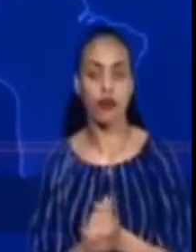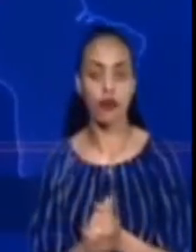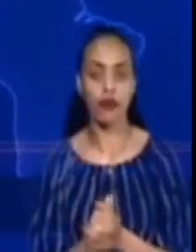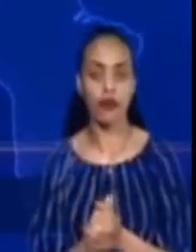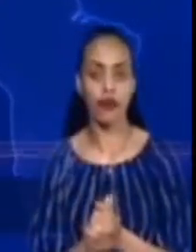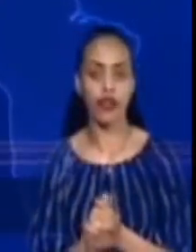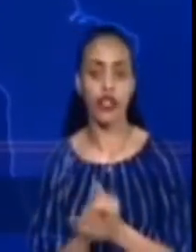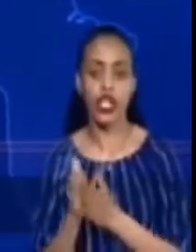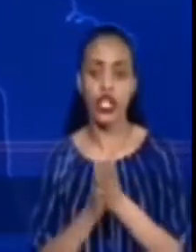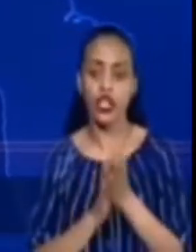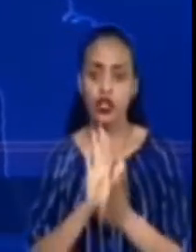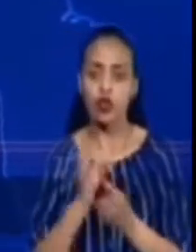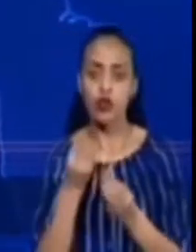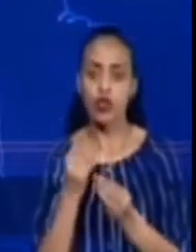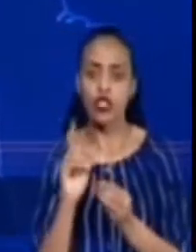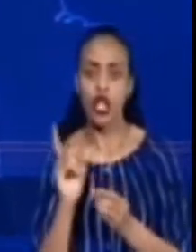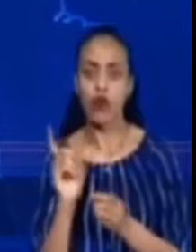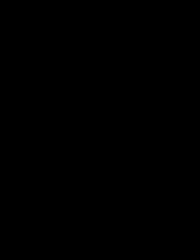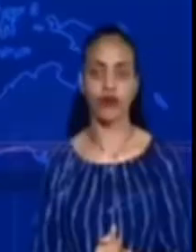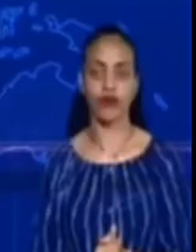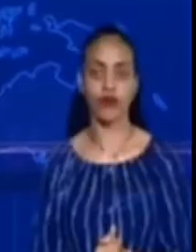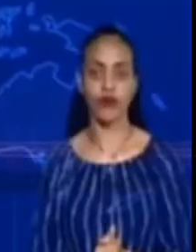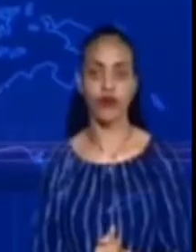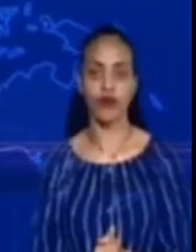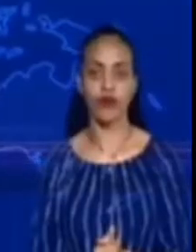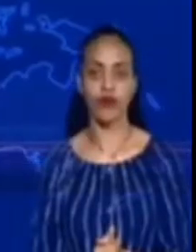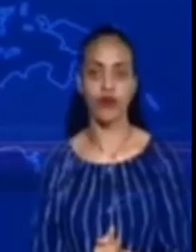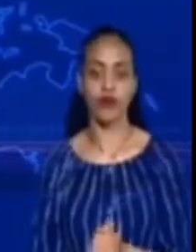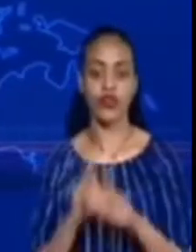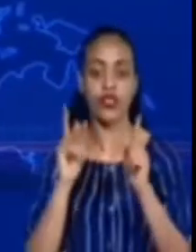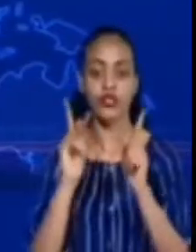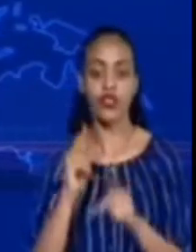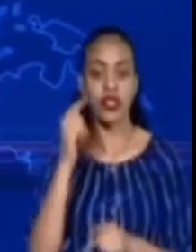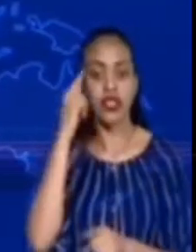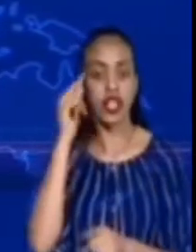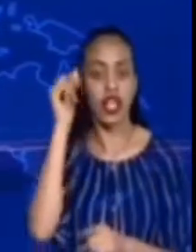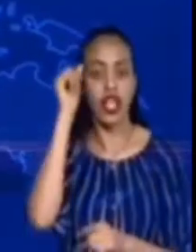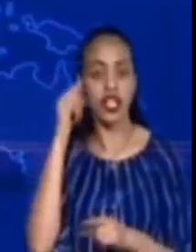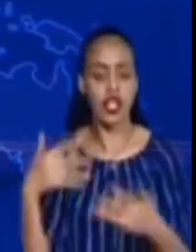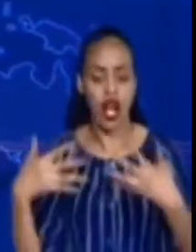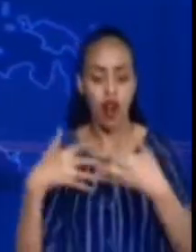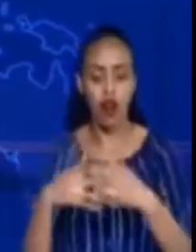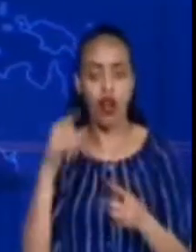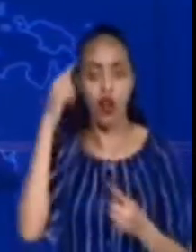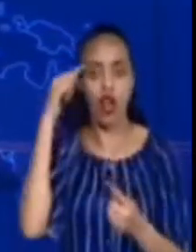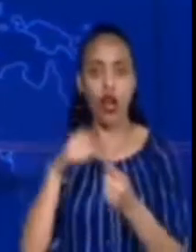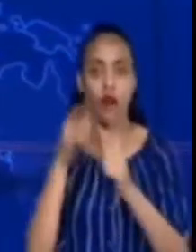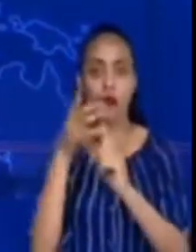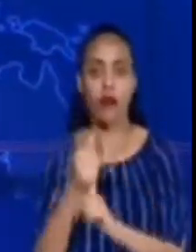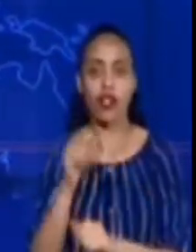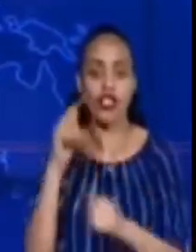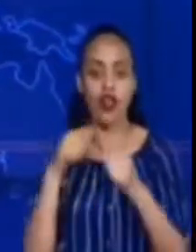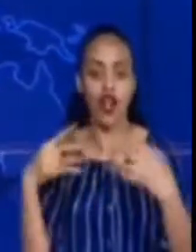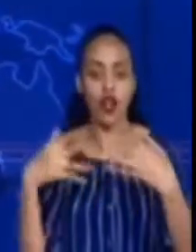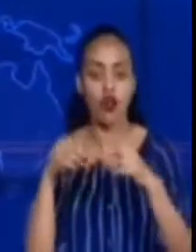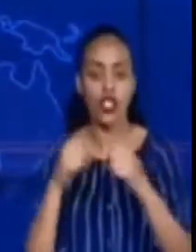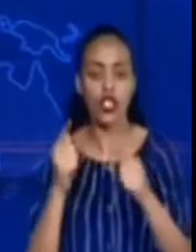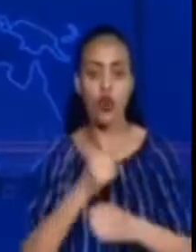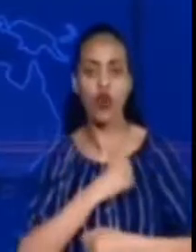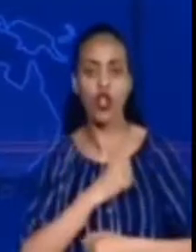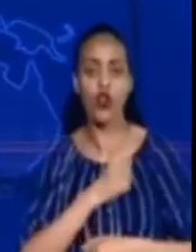ምክንያቱም ሱለይማን አለይሂ ሰላም ወይ ንጉስ ሰለሞን የነበረበት ዘመን እና አክሱም የተመሰረተበት